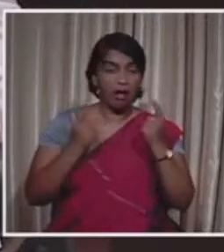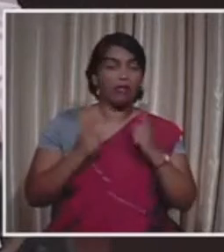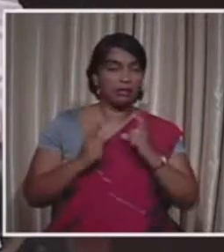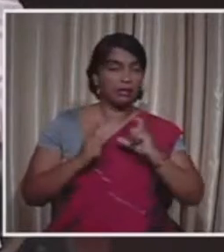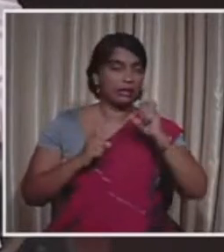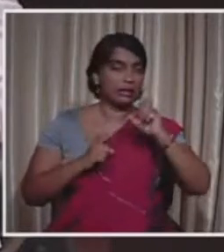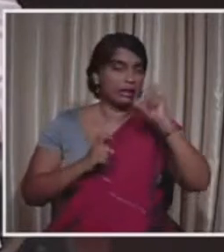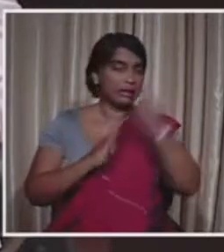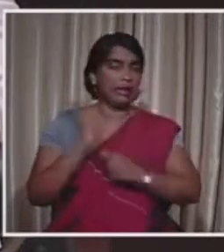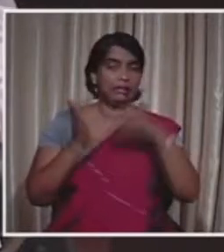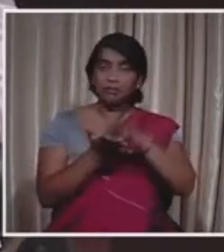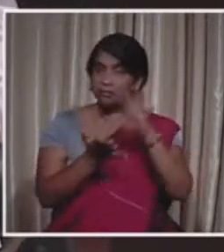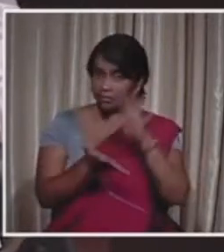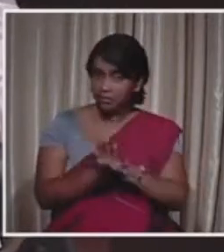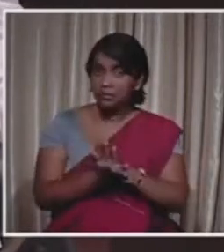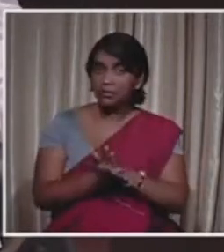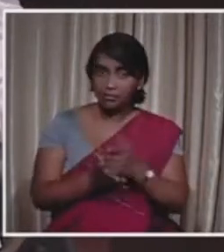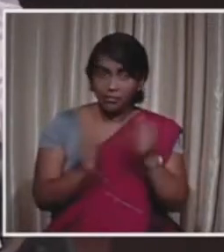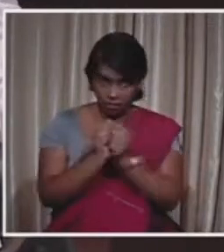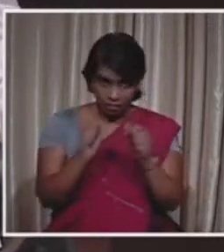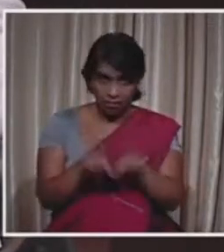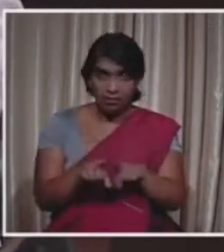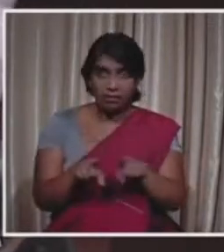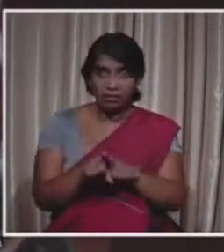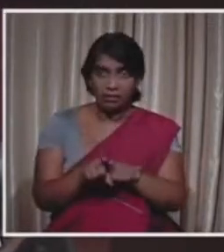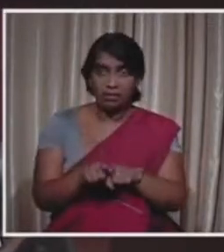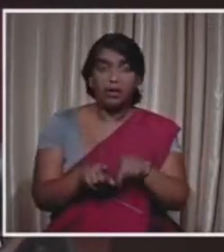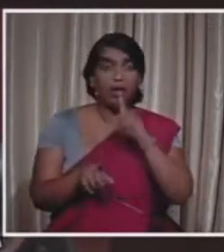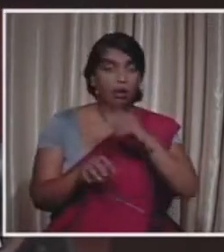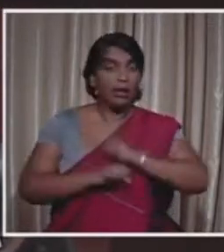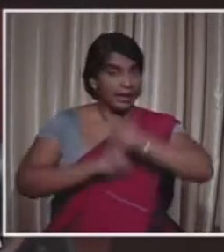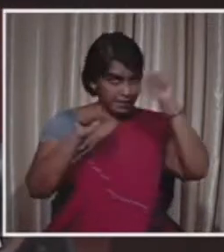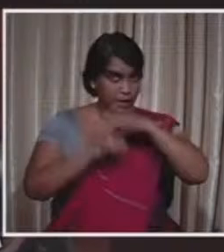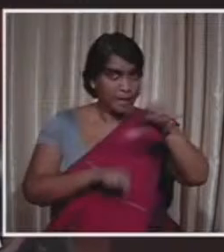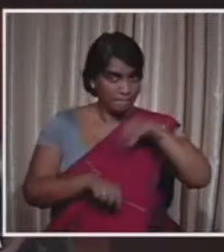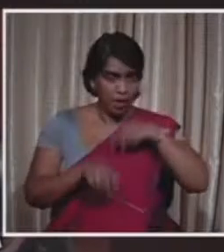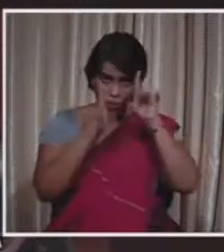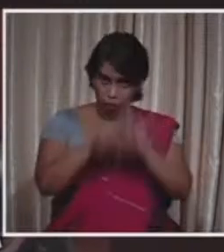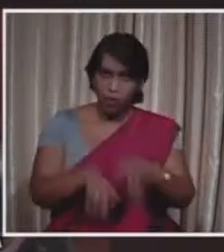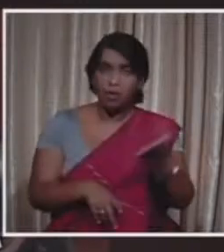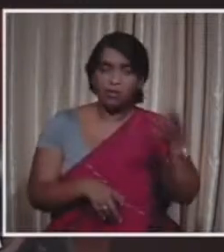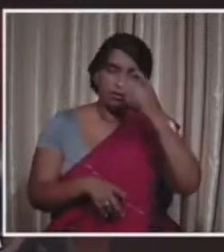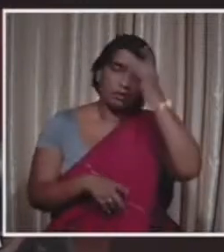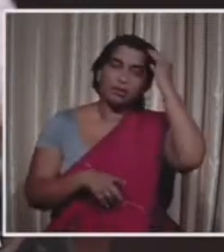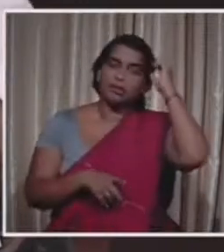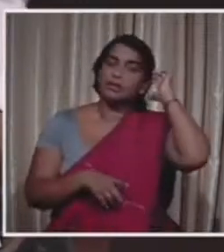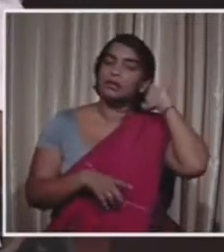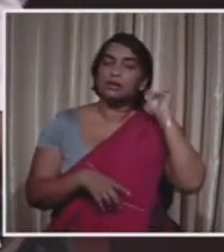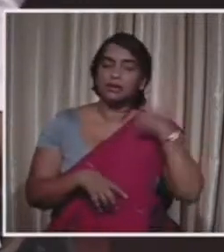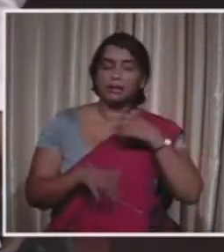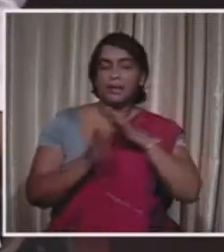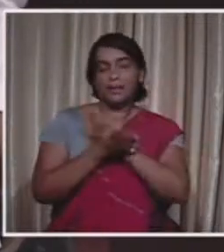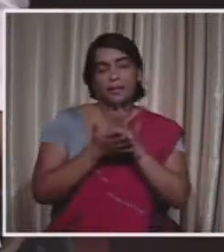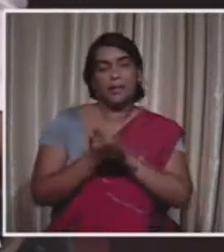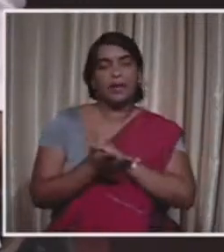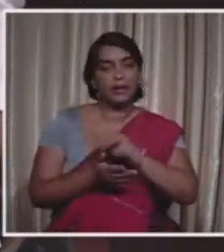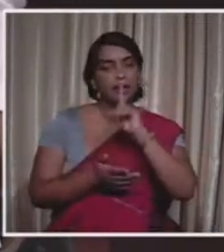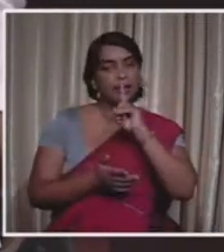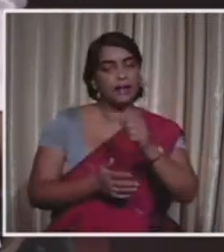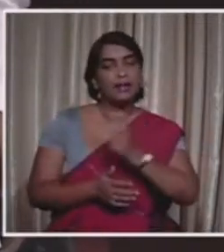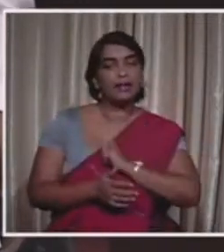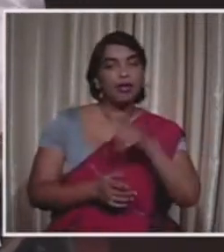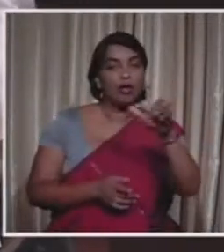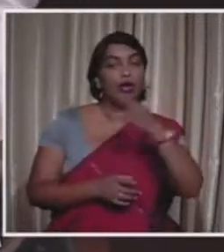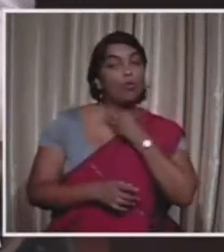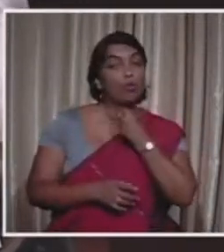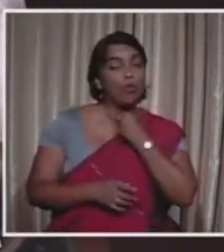කරේ? එහෙමද කරේ? එහෙමද උද්ඝෝෂණ පිළිගන්නේ? මම පැහැදිලිව කියන්න කැමති මෙතුමා